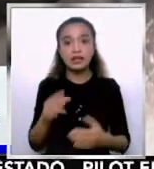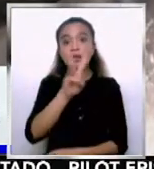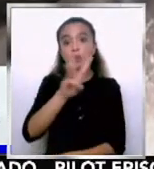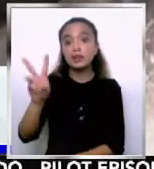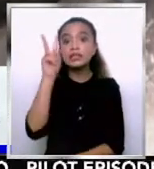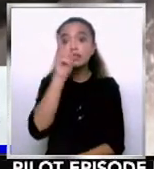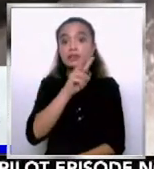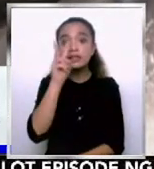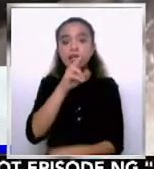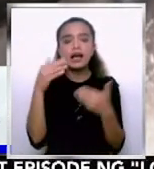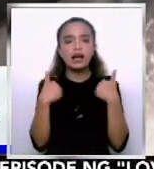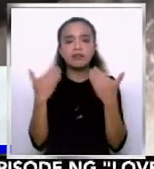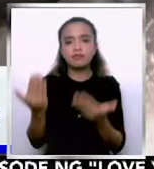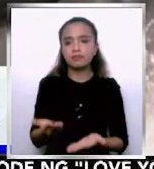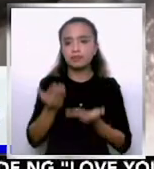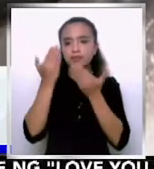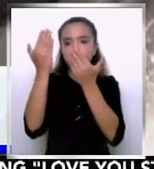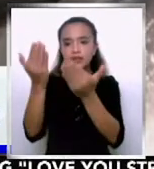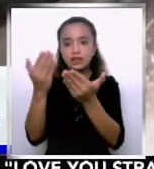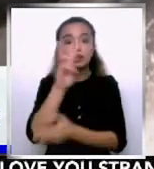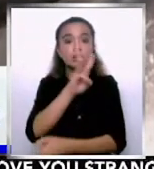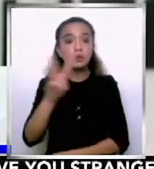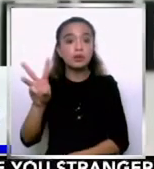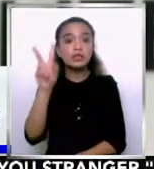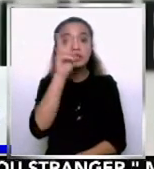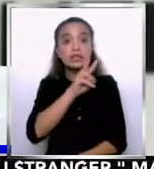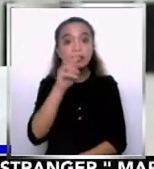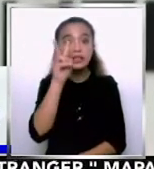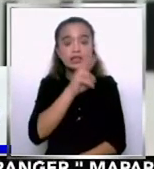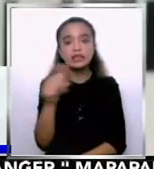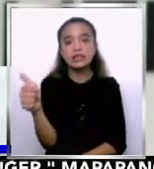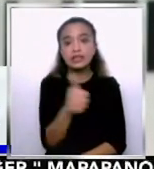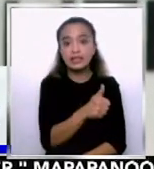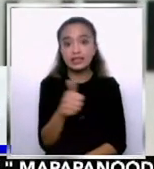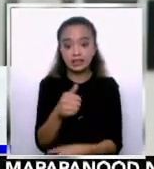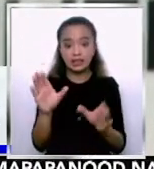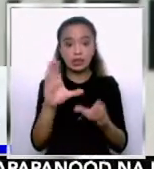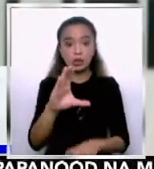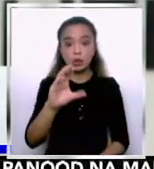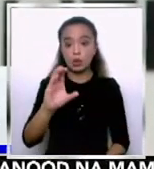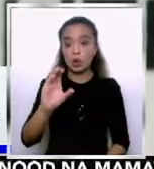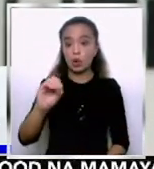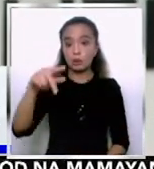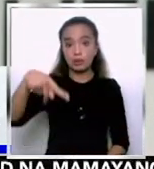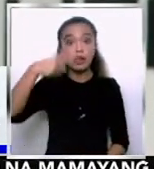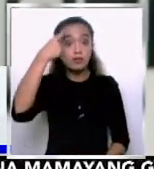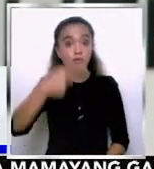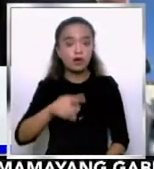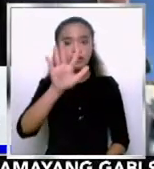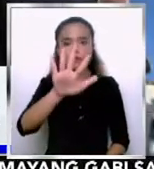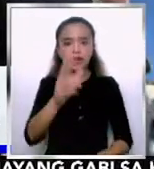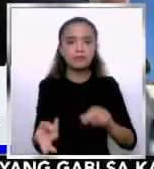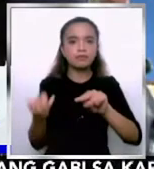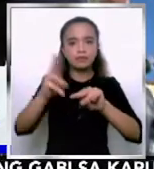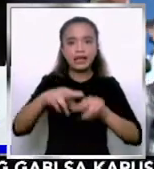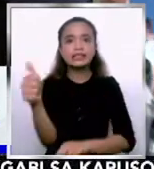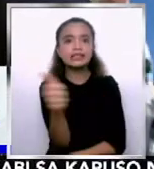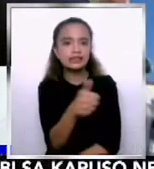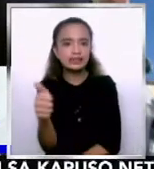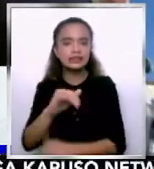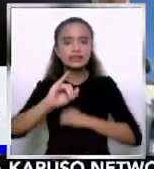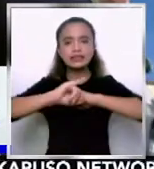ng petisyon ang Western Visayas Transport Cooperative para sa 6 na pisong dagdag pasahe ng mga jeepney. Hindi